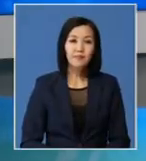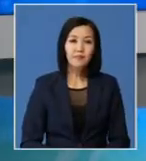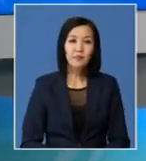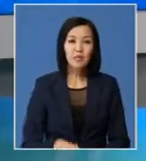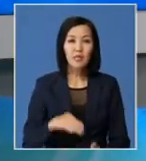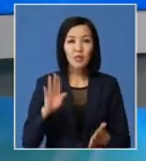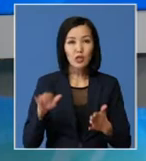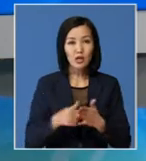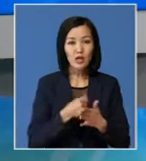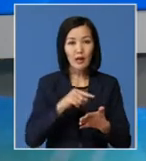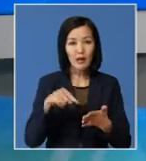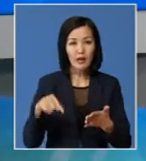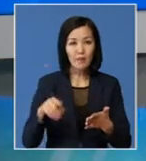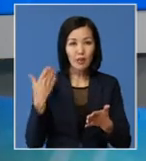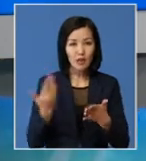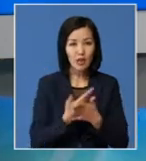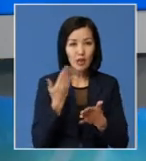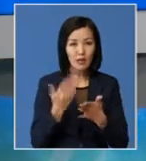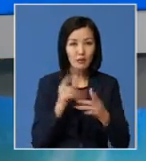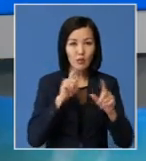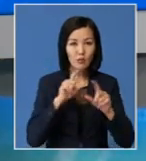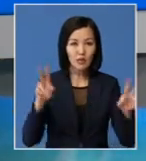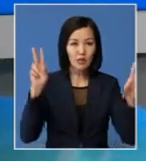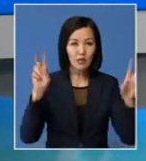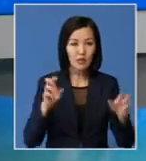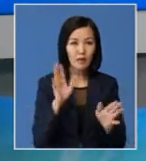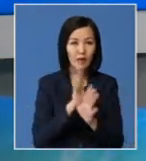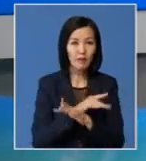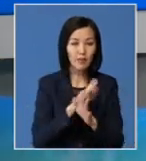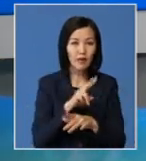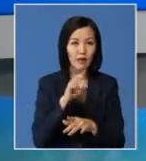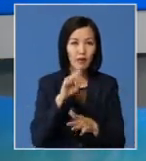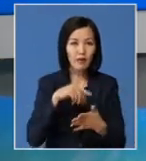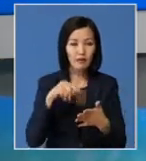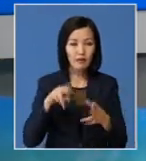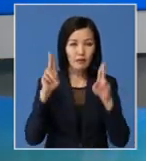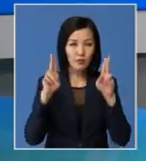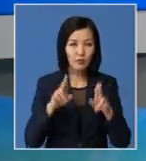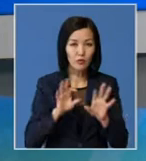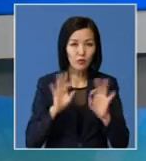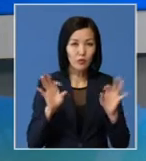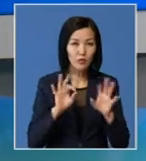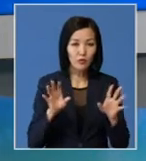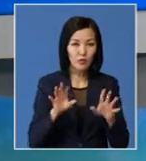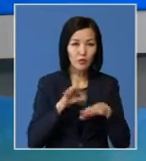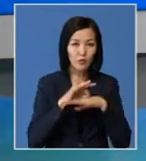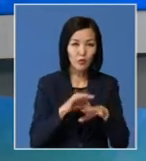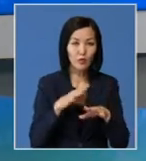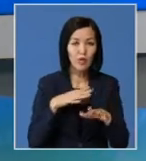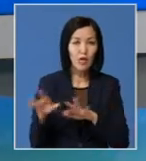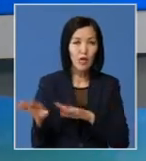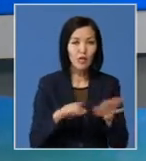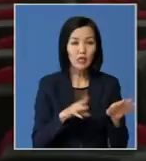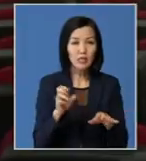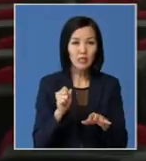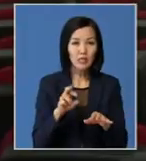Жаңа әліпбидің жаңалықтары осындай тақырыппен Қапшағайда латын алфавитінің ереже емлелерін түсіндіруге арналған басқосу өтті. Шараны